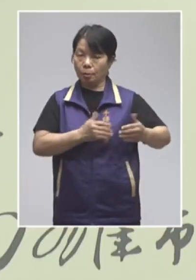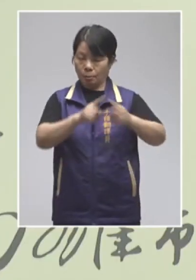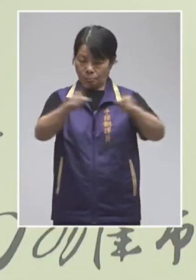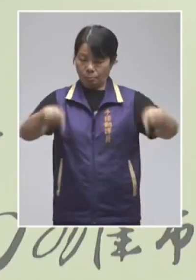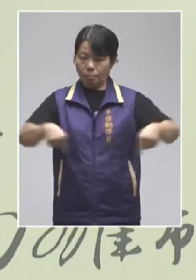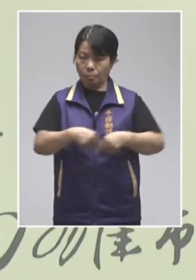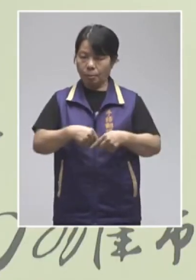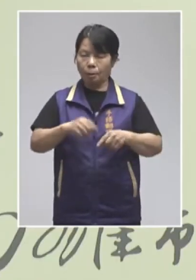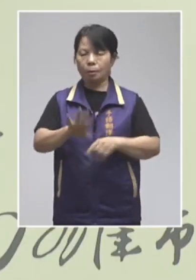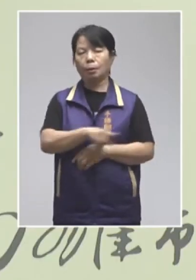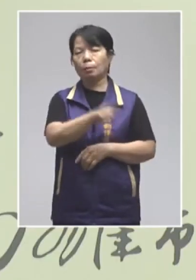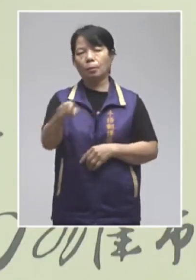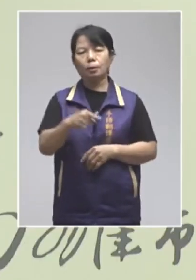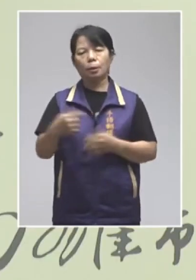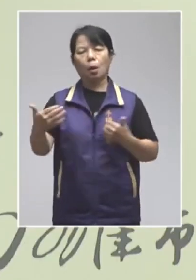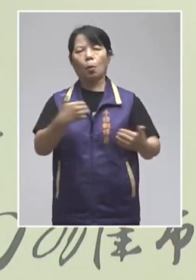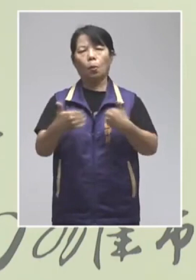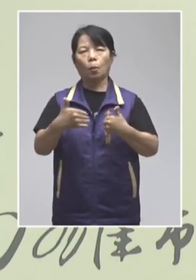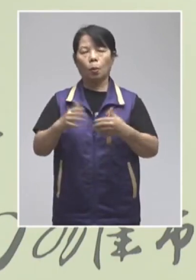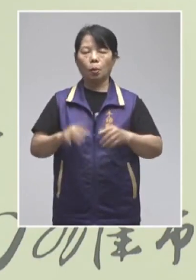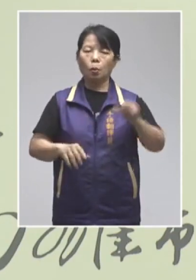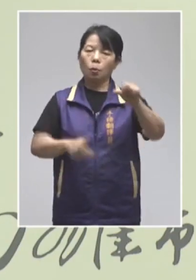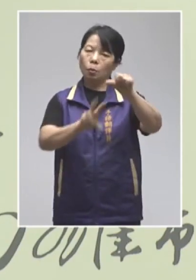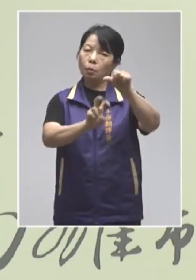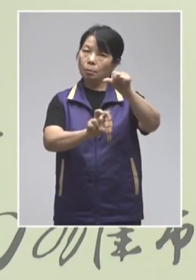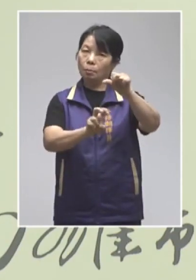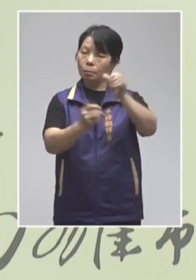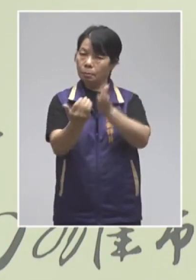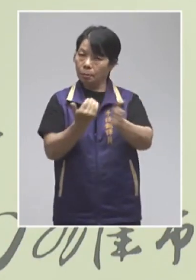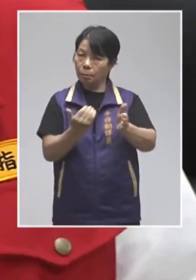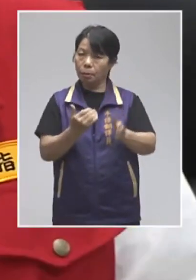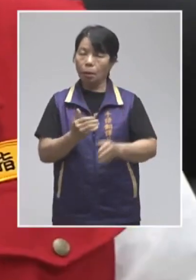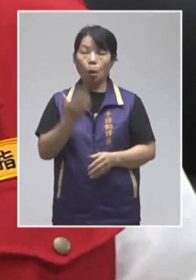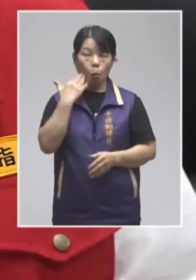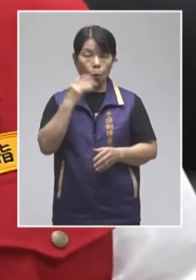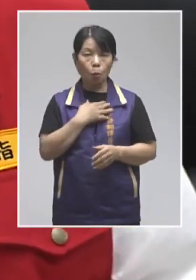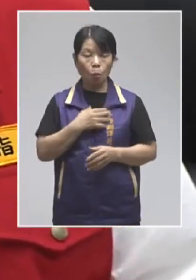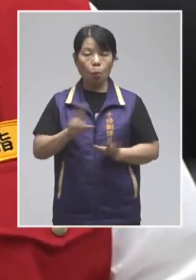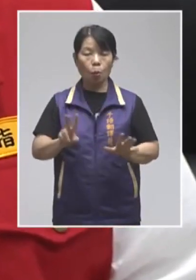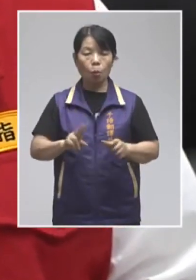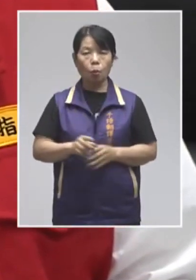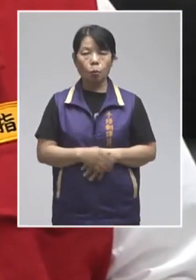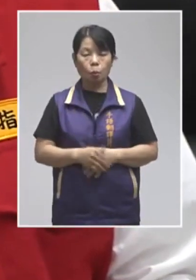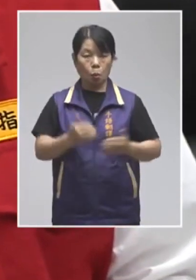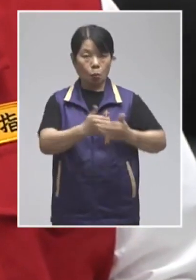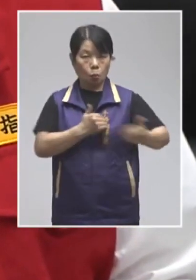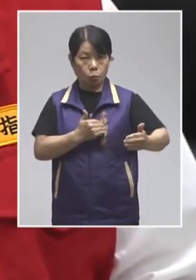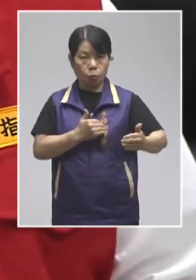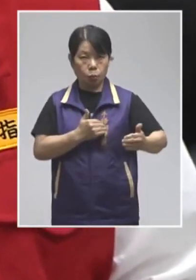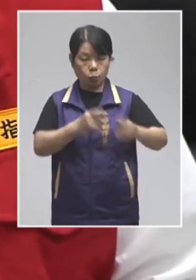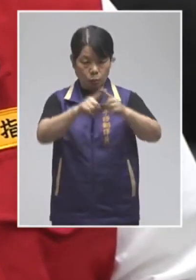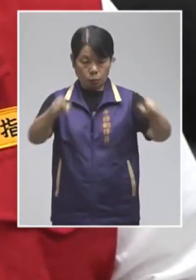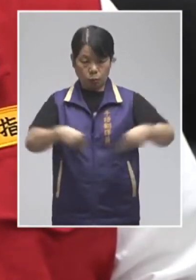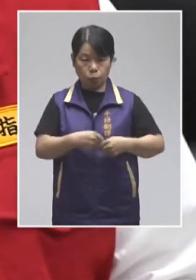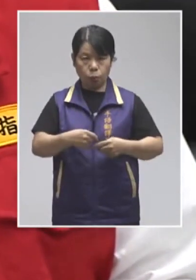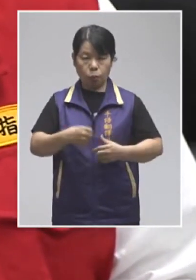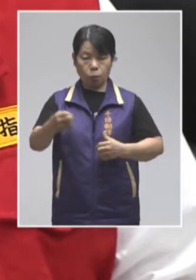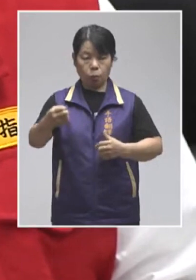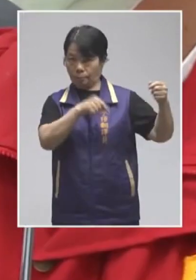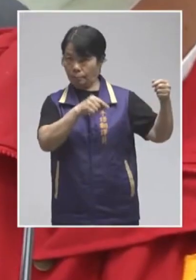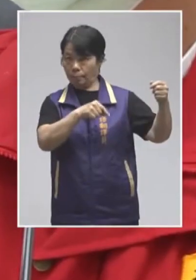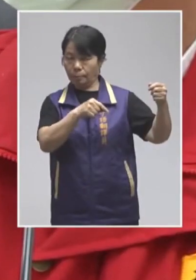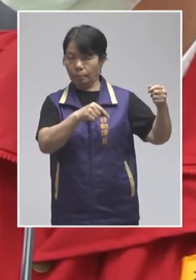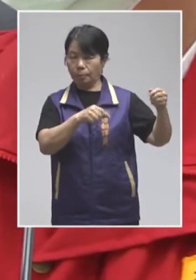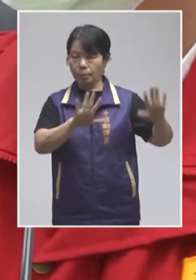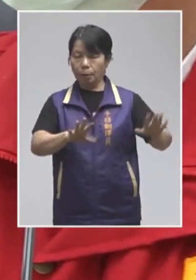报表单，在5月20号以前没有收到隔离通知单的民众都可以透过线上补单，查验无误之后就会以电子简讯发